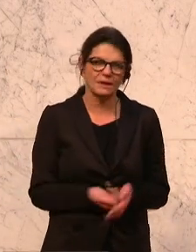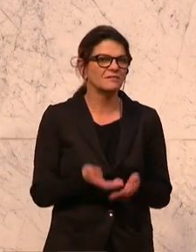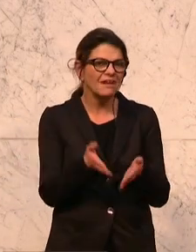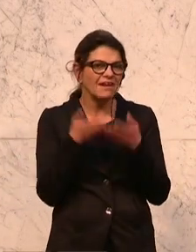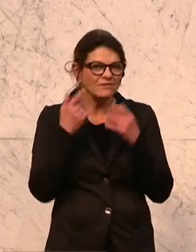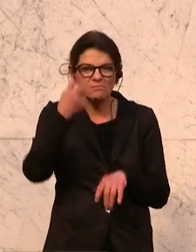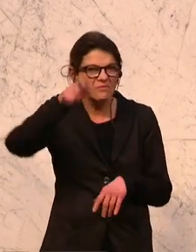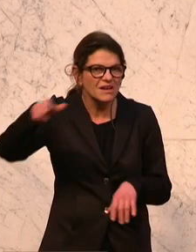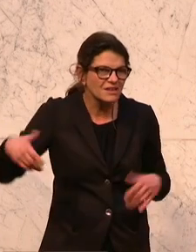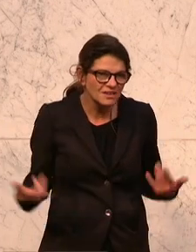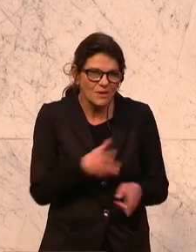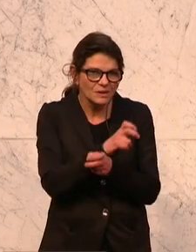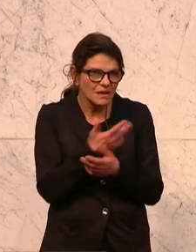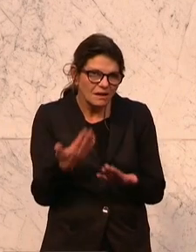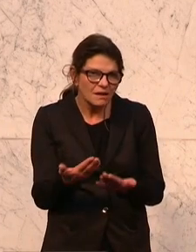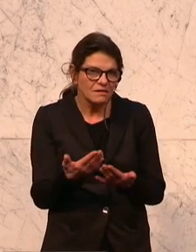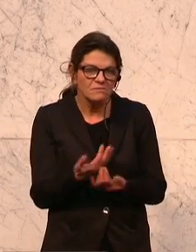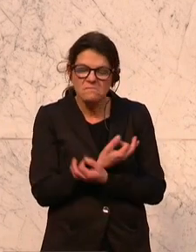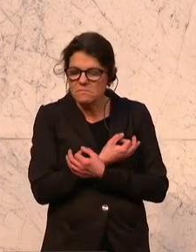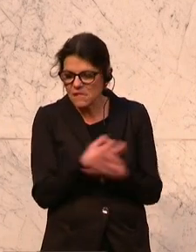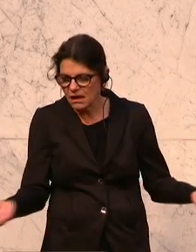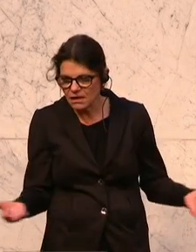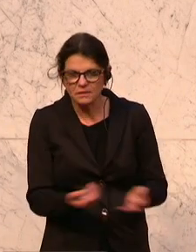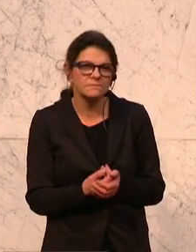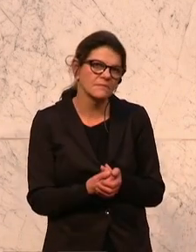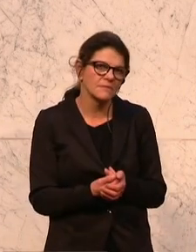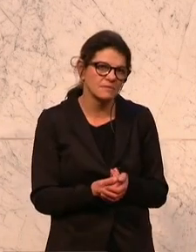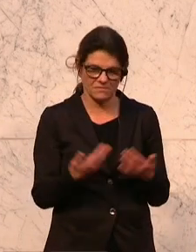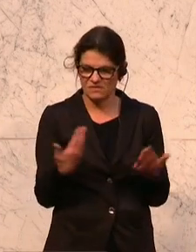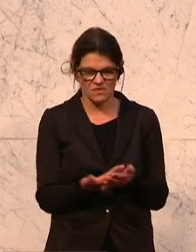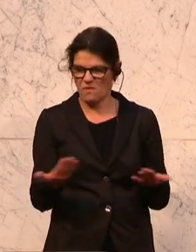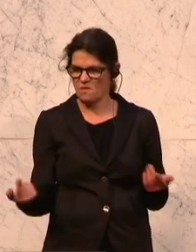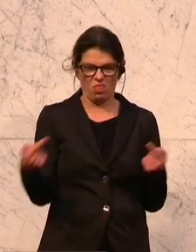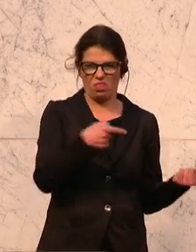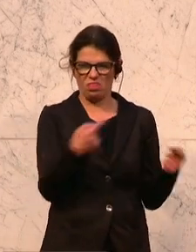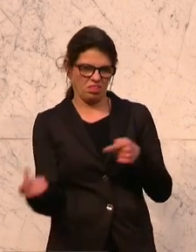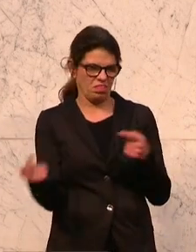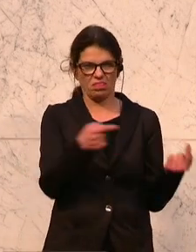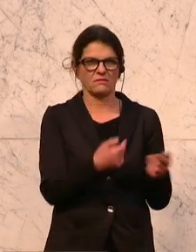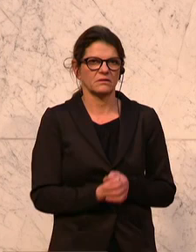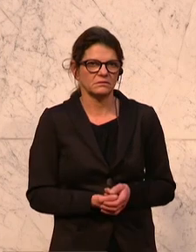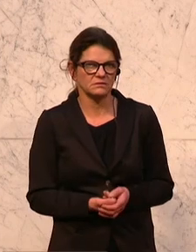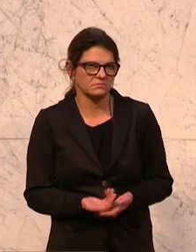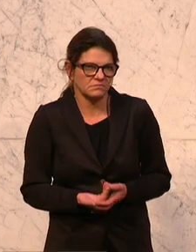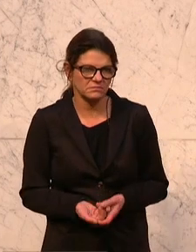hilft aber den Menschen in Österreich überhaupt nicht, derartige